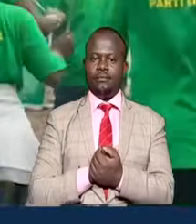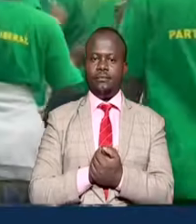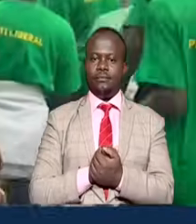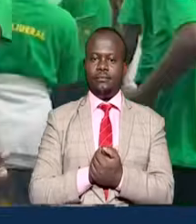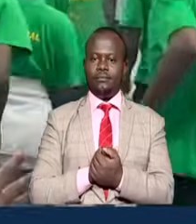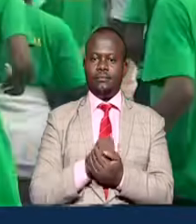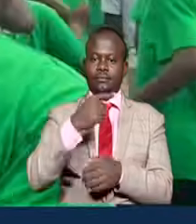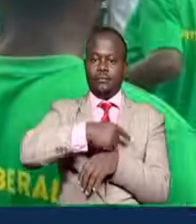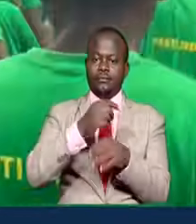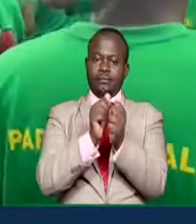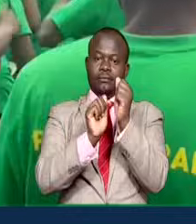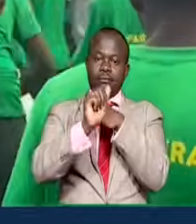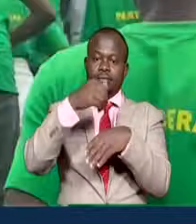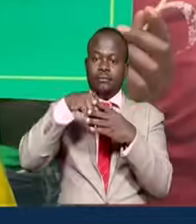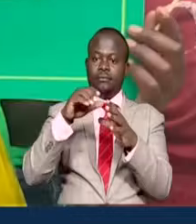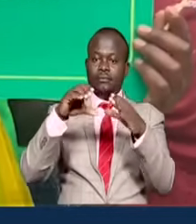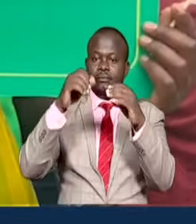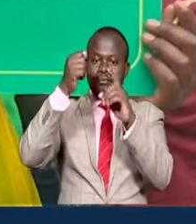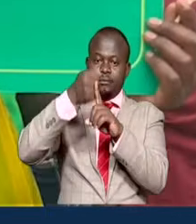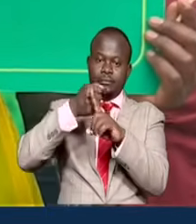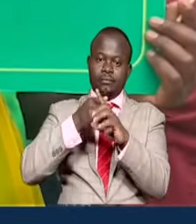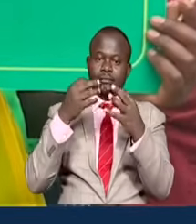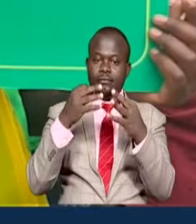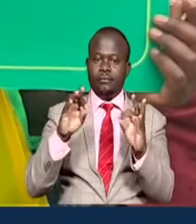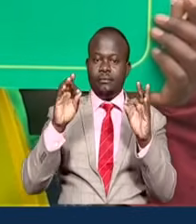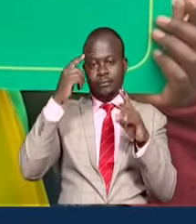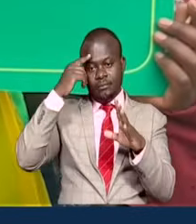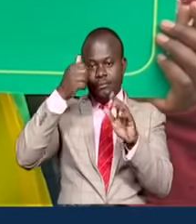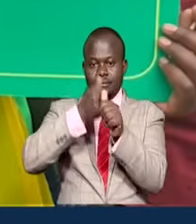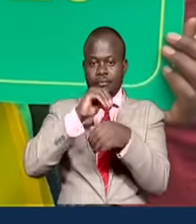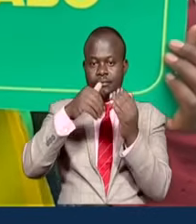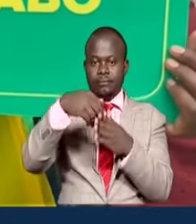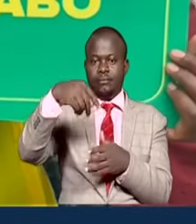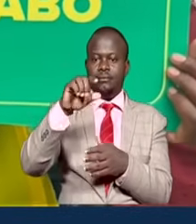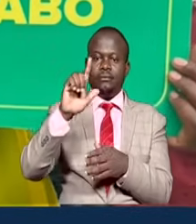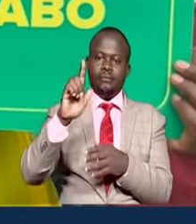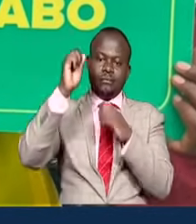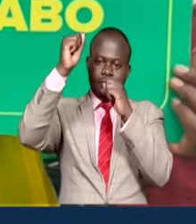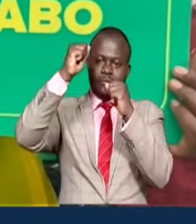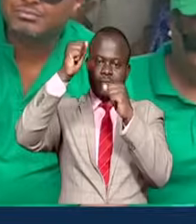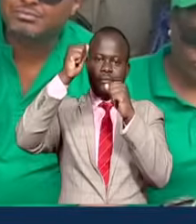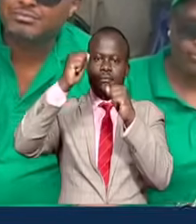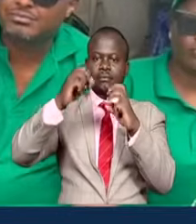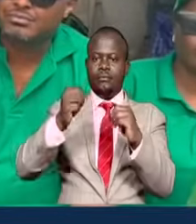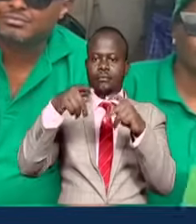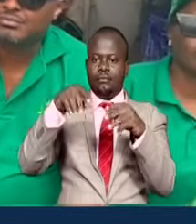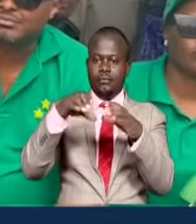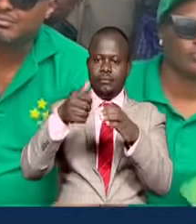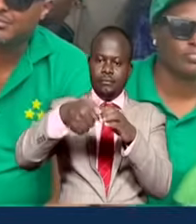Wari umunsi wa 10 w'ibikorwa by'ishyaka riharanira kwishyira ukizana kwa buri muntu PL byo kwamamaza abakandida depite